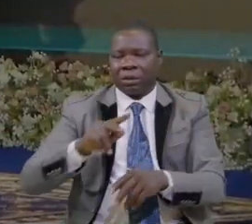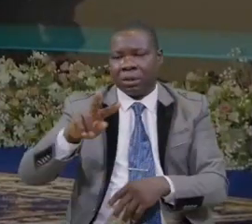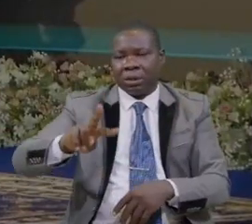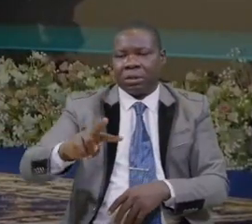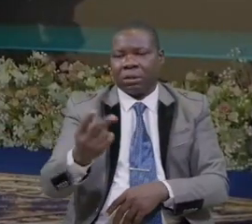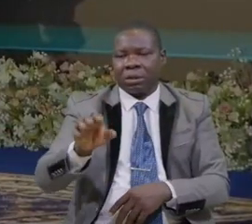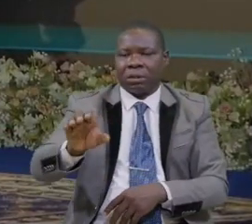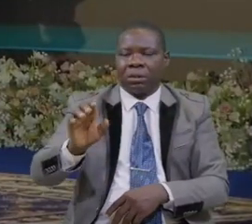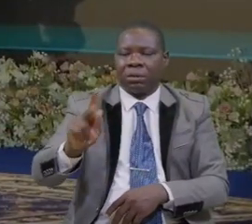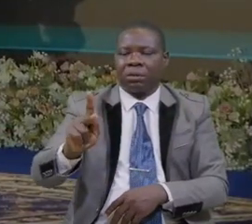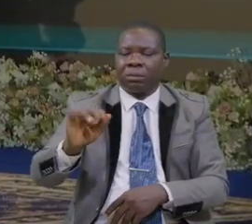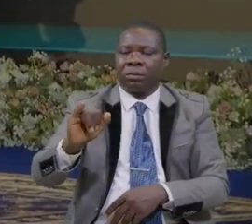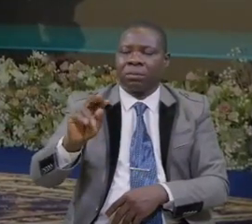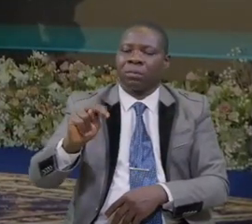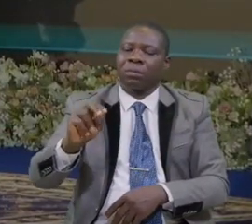En